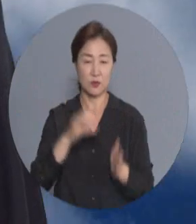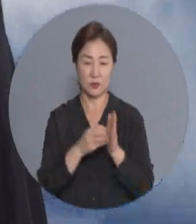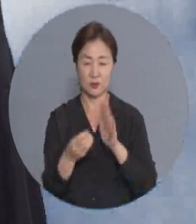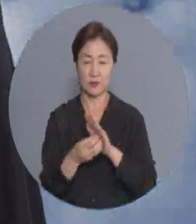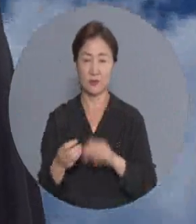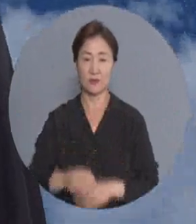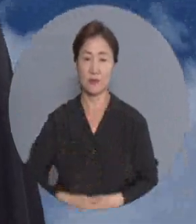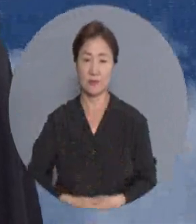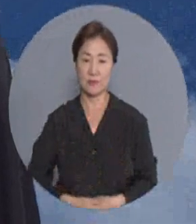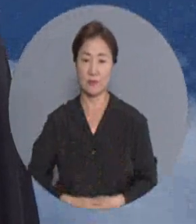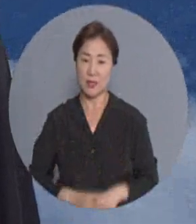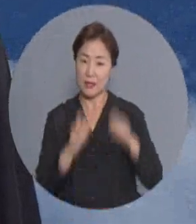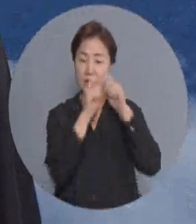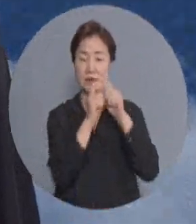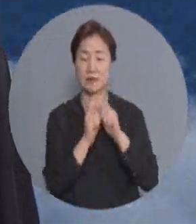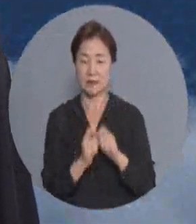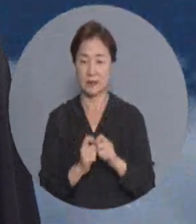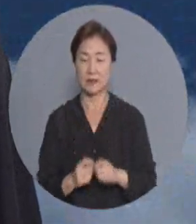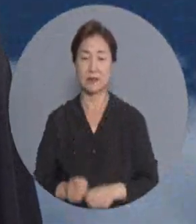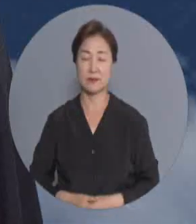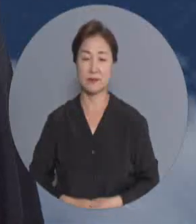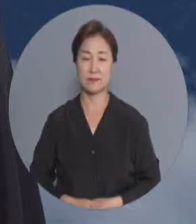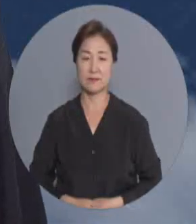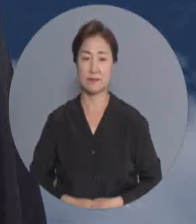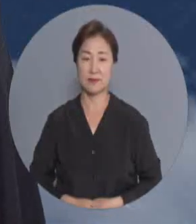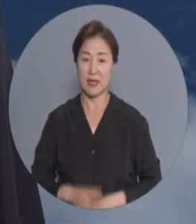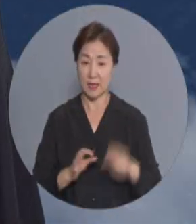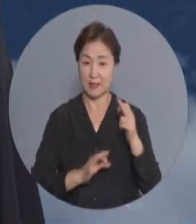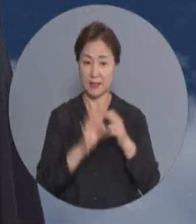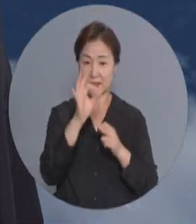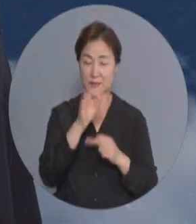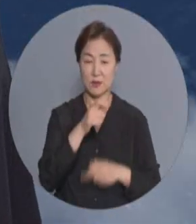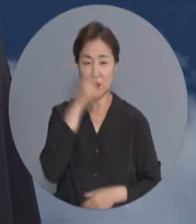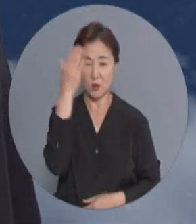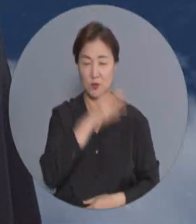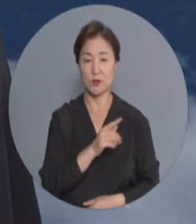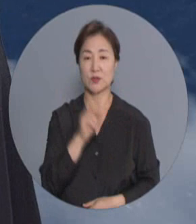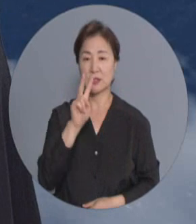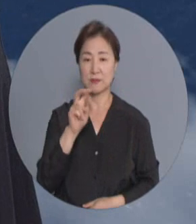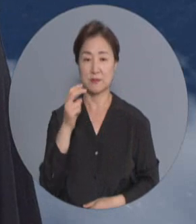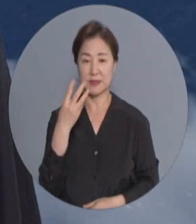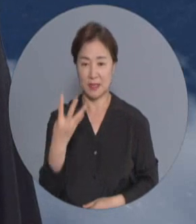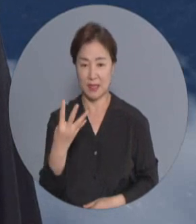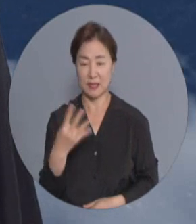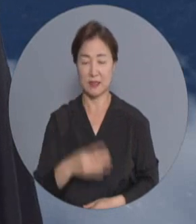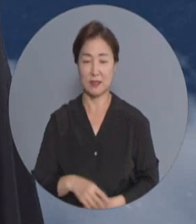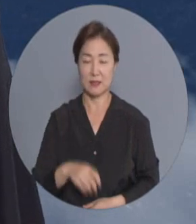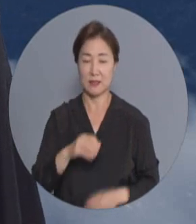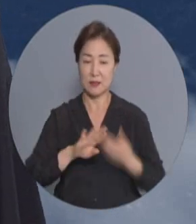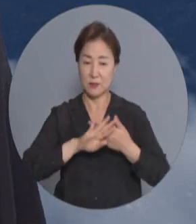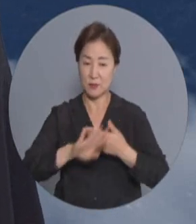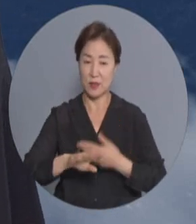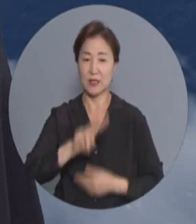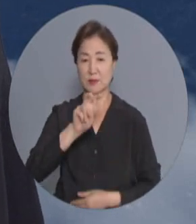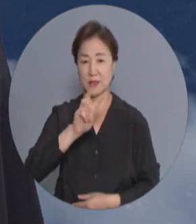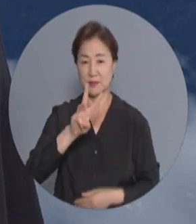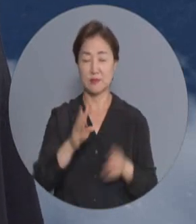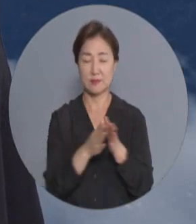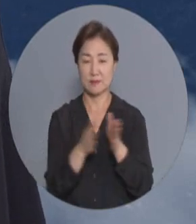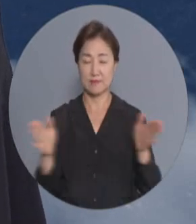비슷하겠습니다 자세한 지역별 기온 보겠습니다 아침 기온은 여수가 24도 그밖의 지역은 23도로